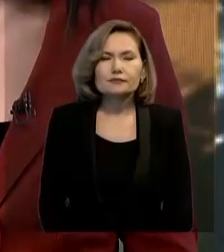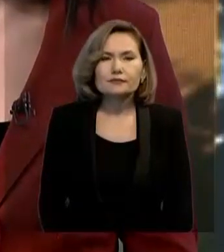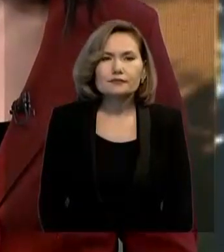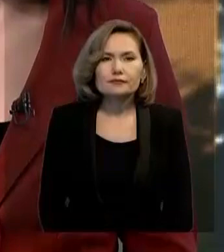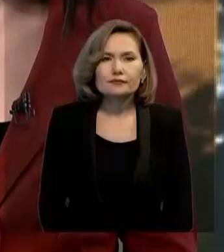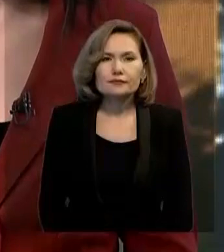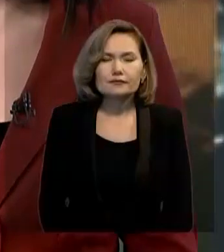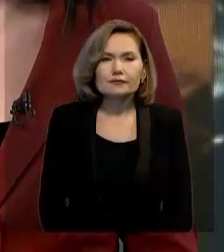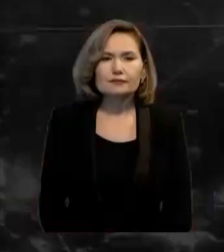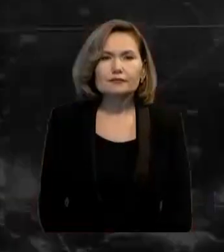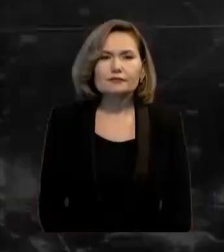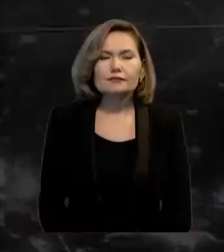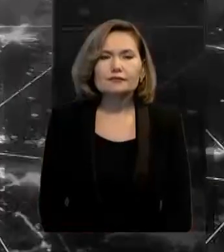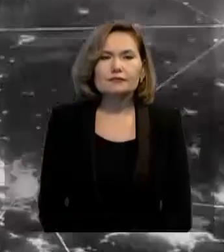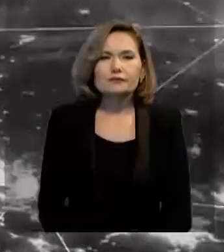хабарымыз жалғастырамыз.